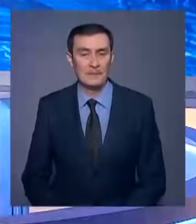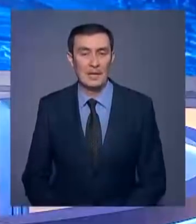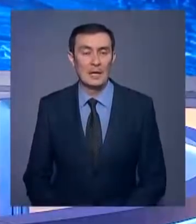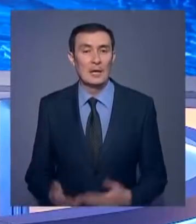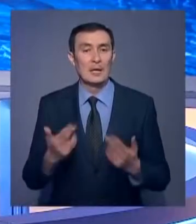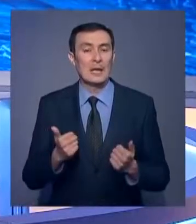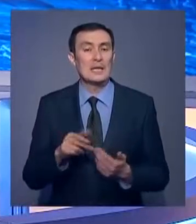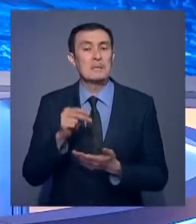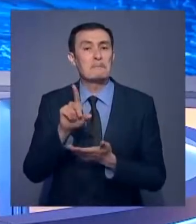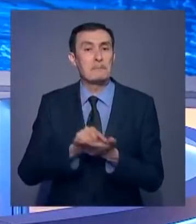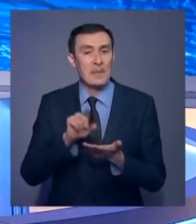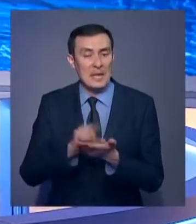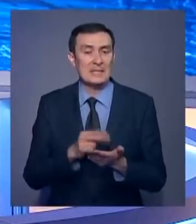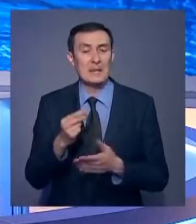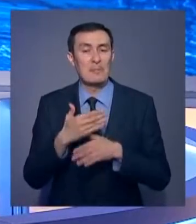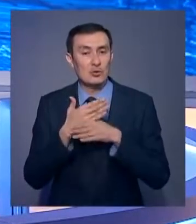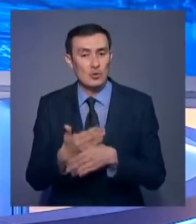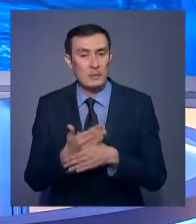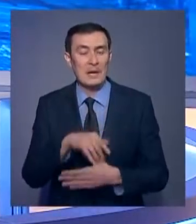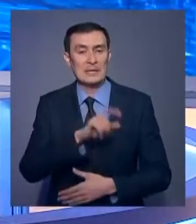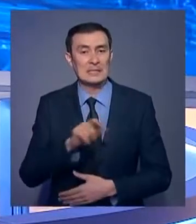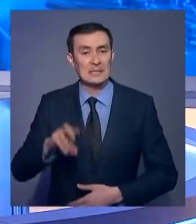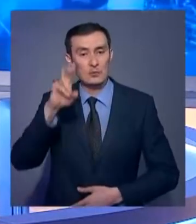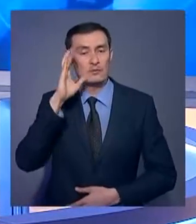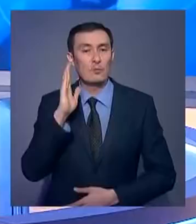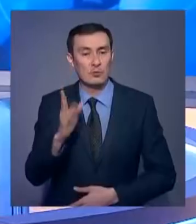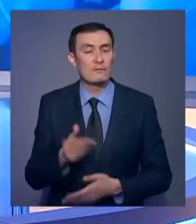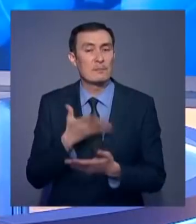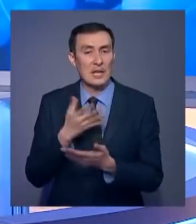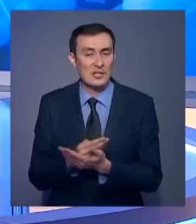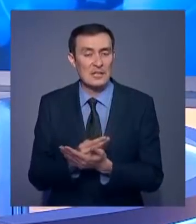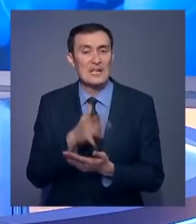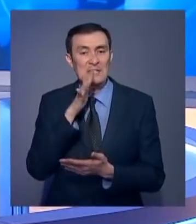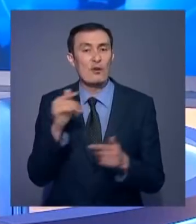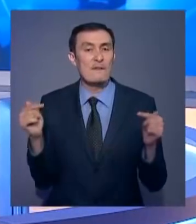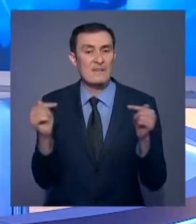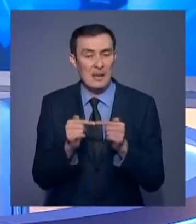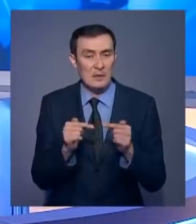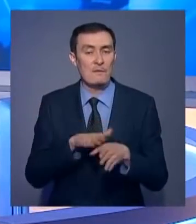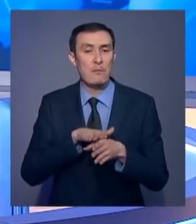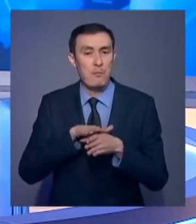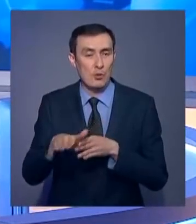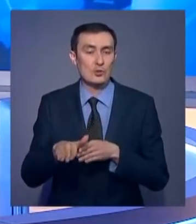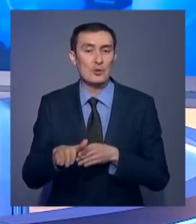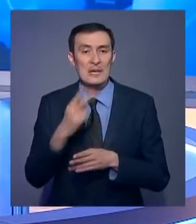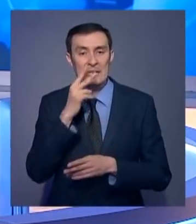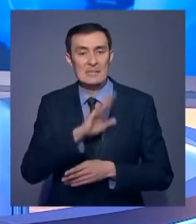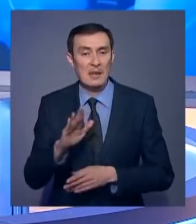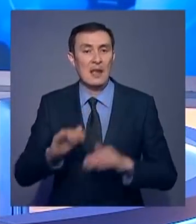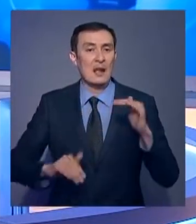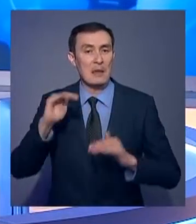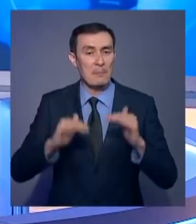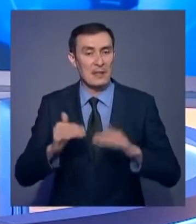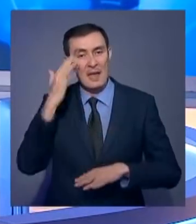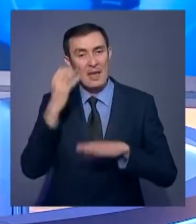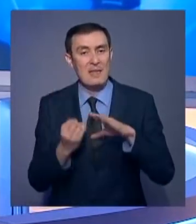Да, еще раз повторюсь, пенсии, пособия казахстанцам государство будет выплачивать своевременно, в полном объеме, несмотря на колебания